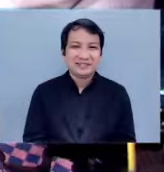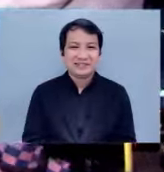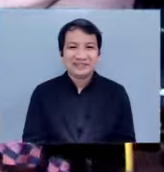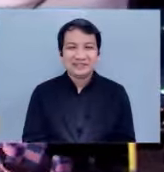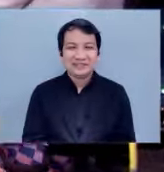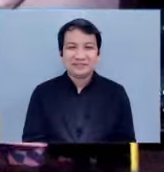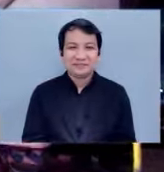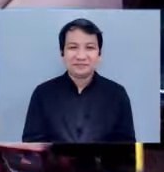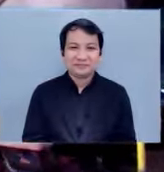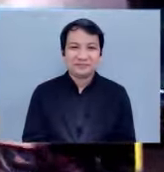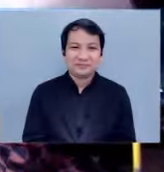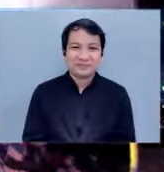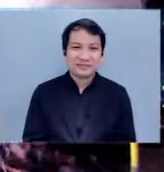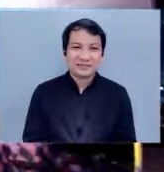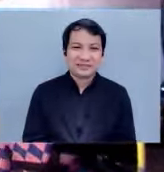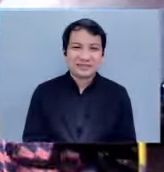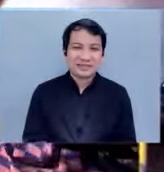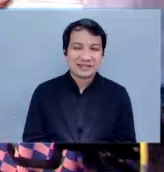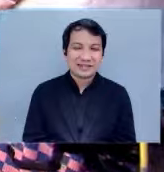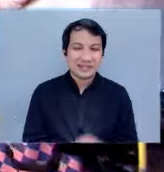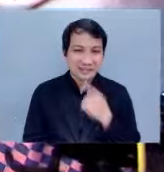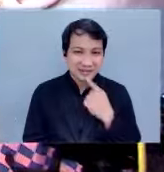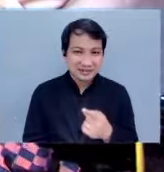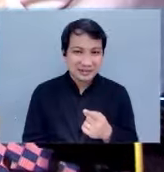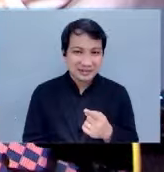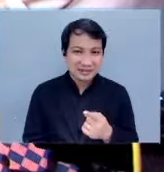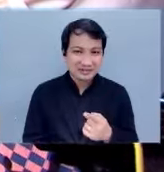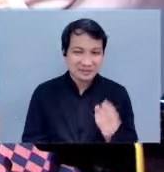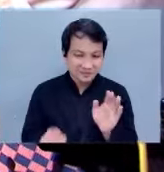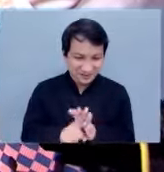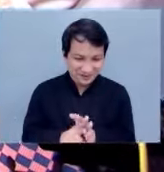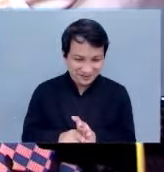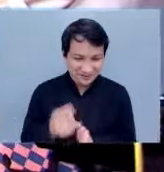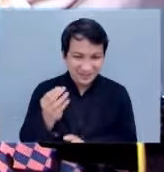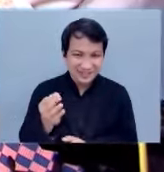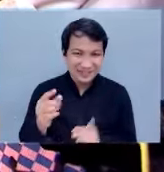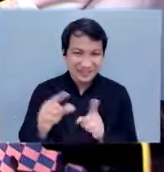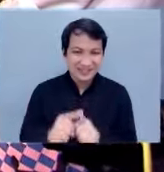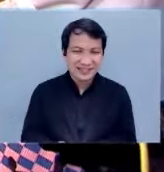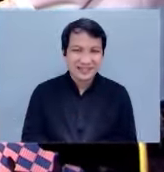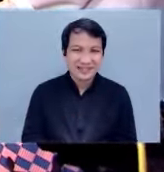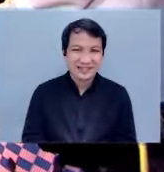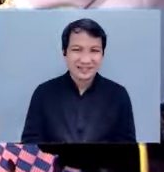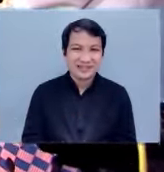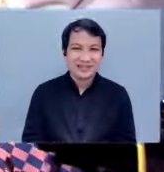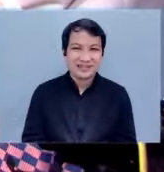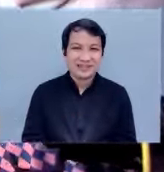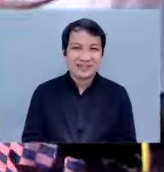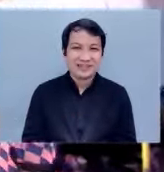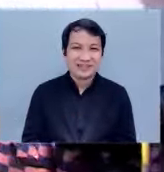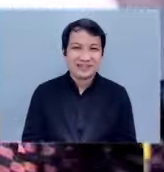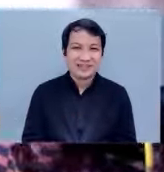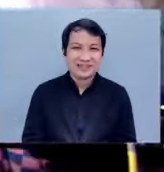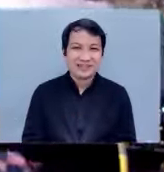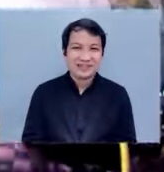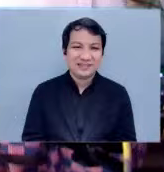Hello, pressure. Bawal lang magmura. Bawal lang magmura. May mura yun. Ano? Alin na? Mura lang ulit.